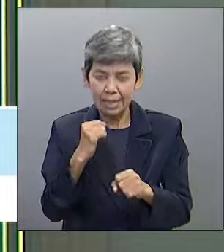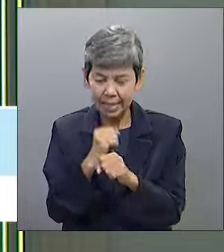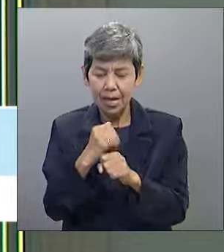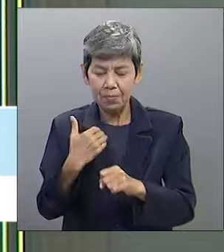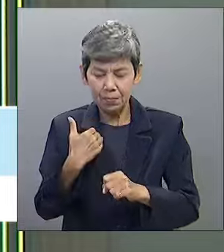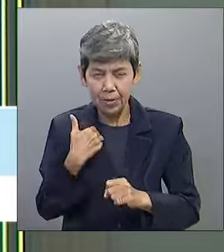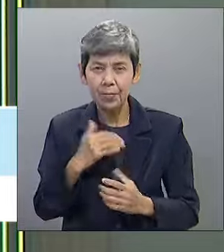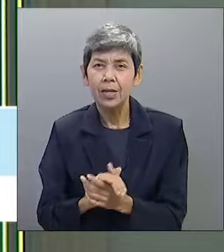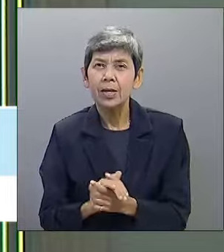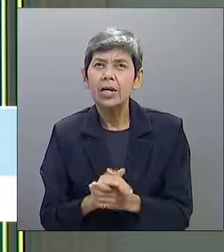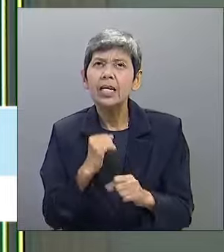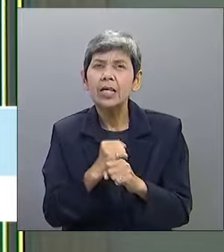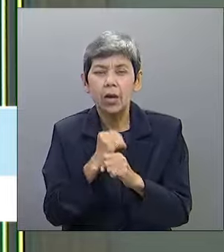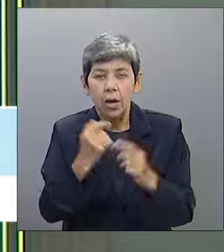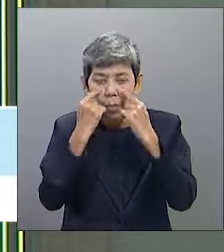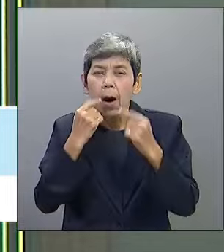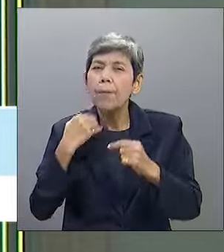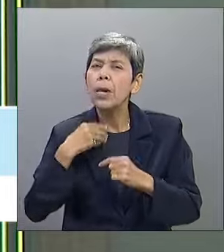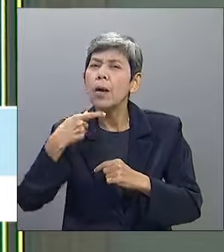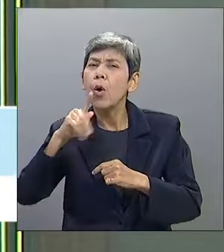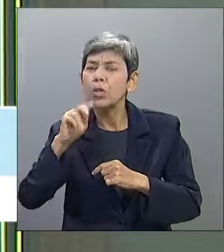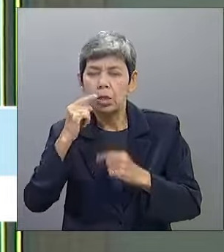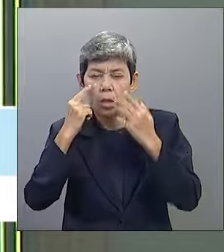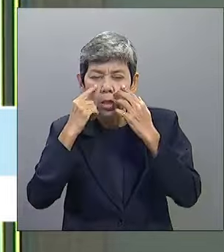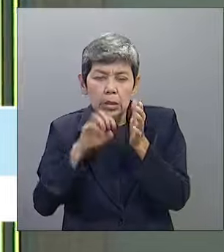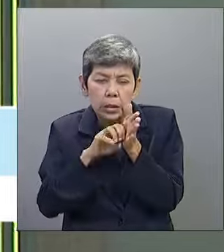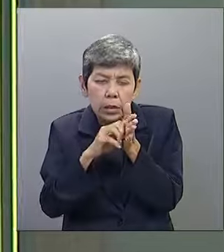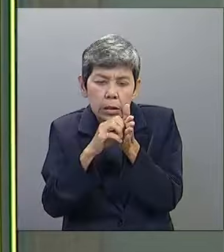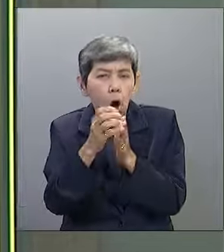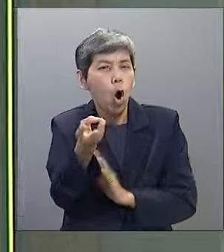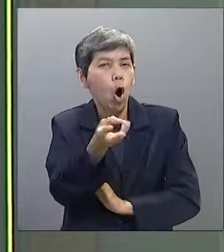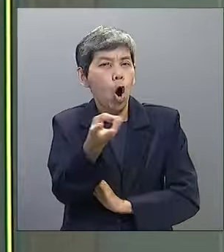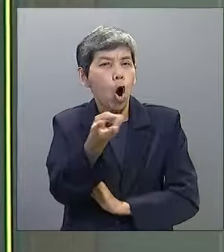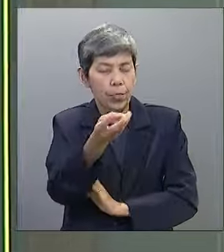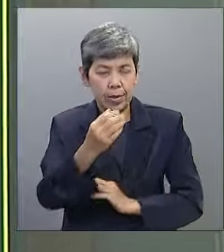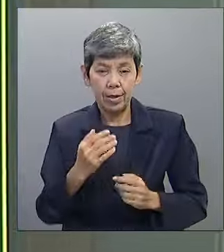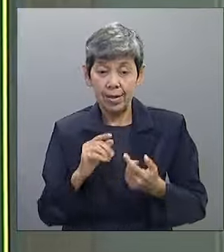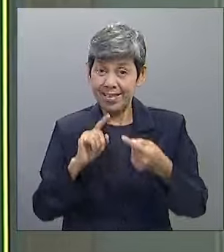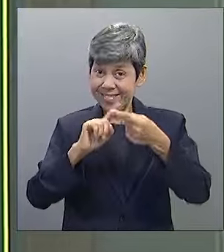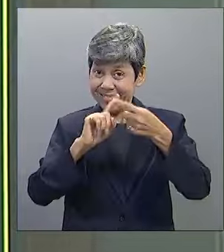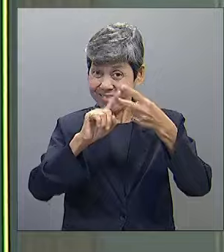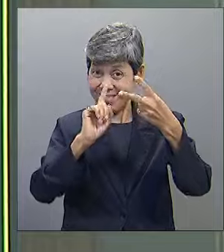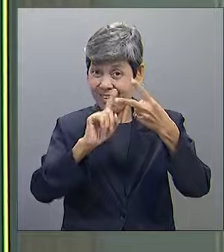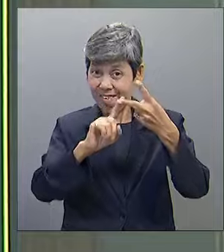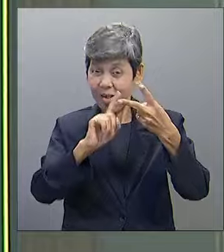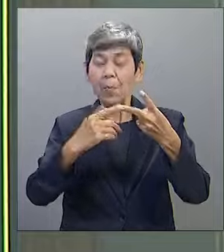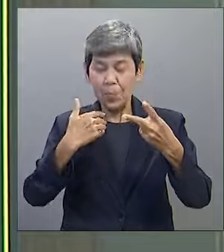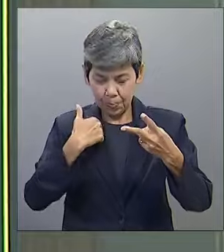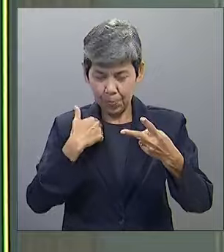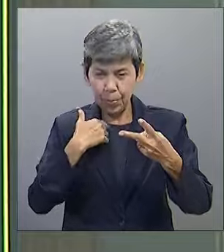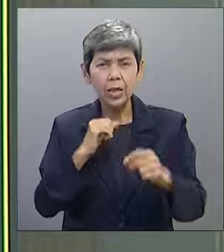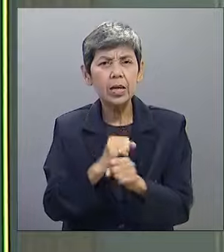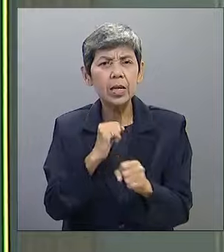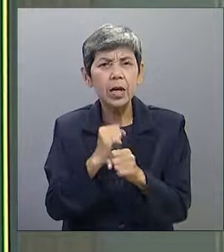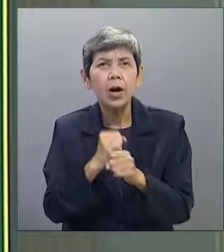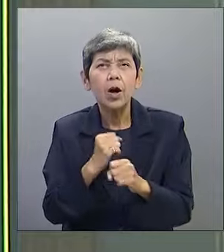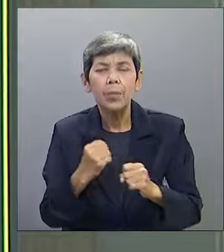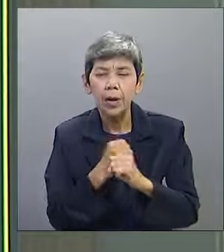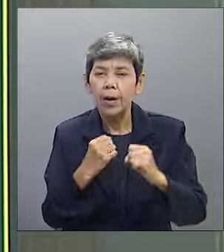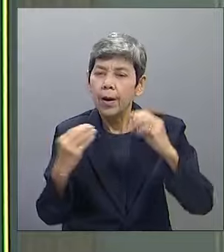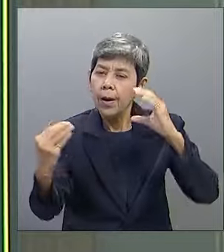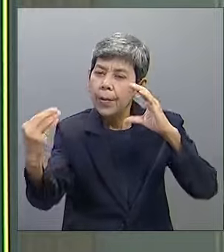ำให้การสะสมของโปรตีนหรือความสกปรกเนี่ยน้อยนะครับอันที่สองคือคอนแทคเลนส์ที่มีคุณสมบัติในการที่ให้ออกซิเจนผ่าน